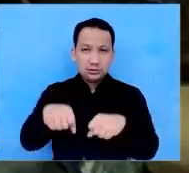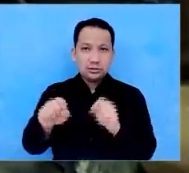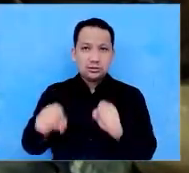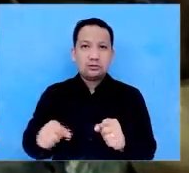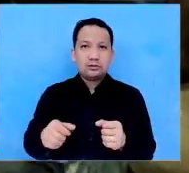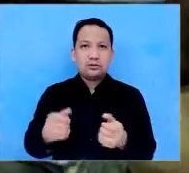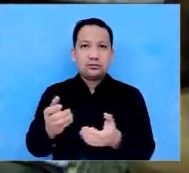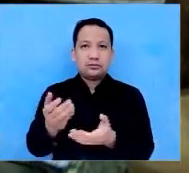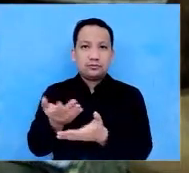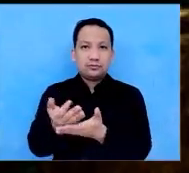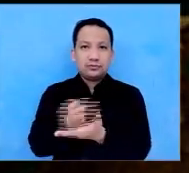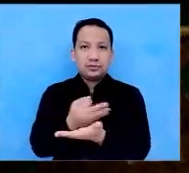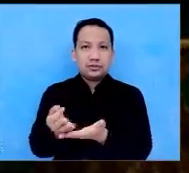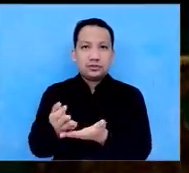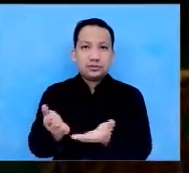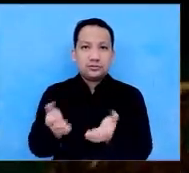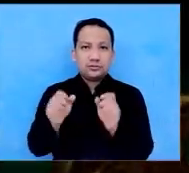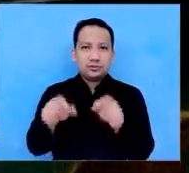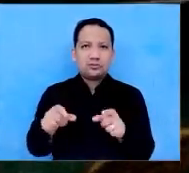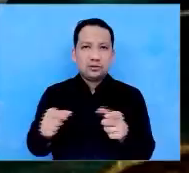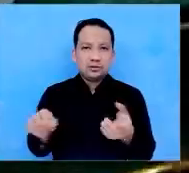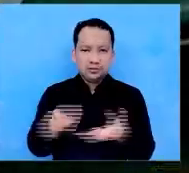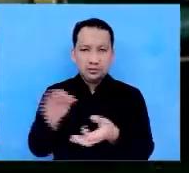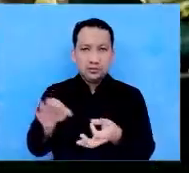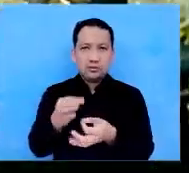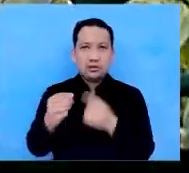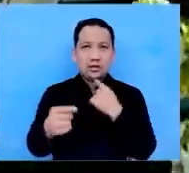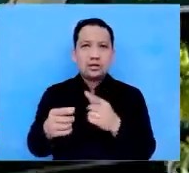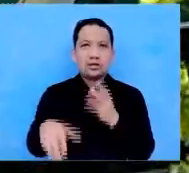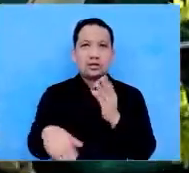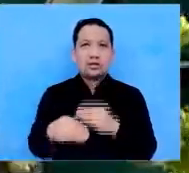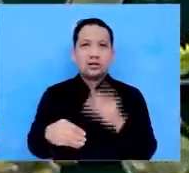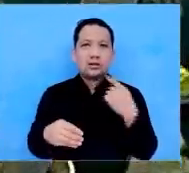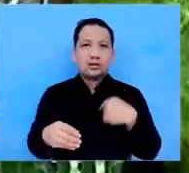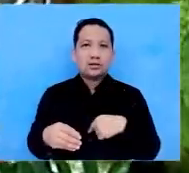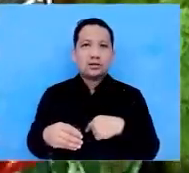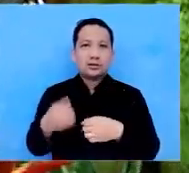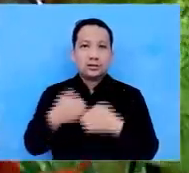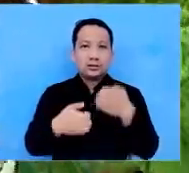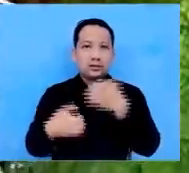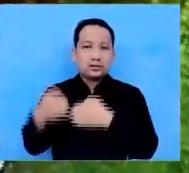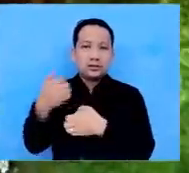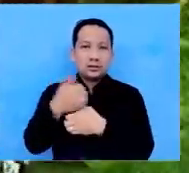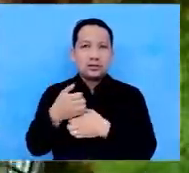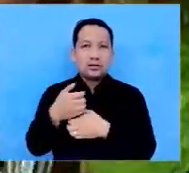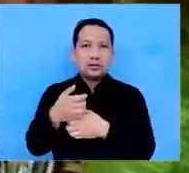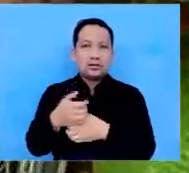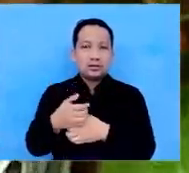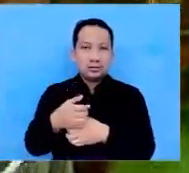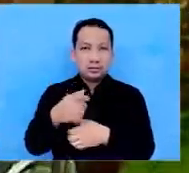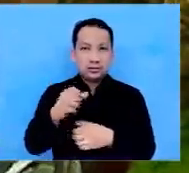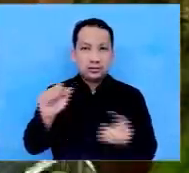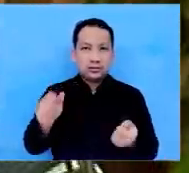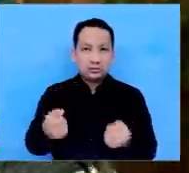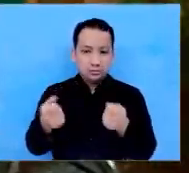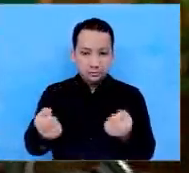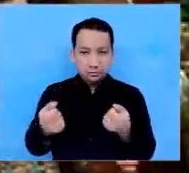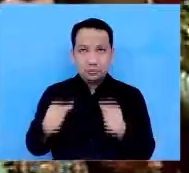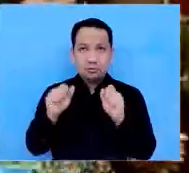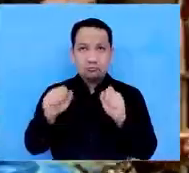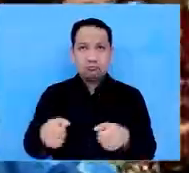vendor, mananahi. May Santo Niño pa na pormang engineer. At may Santo Niño pang